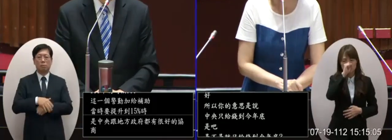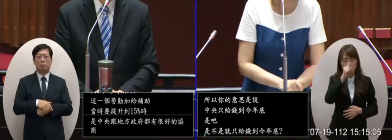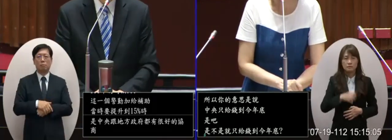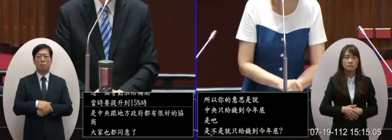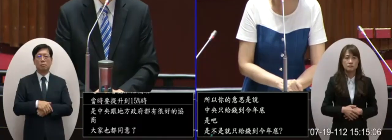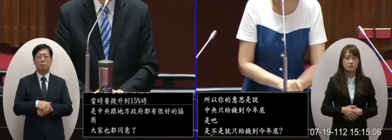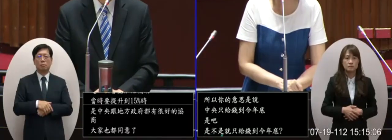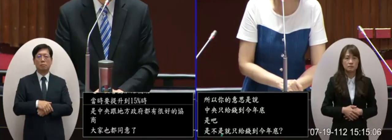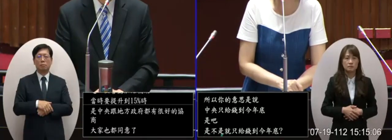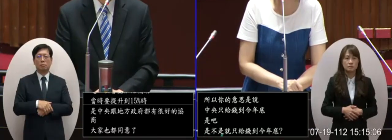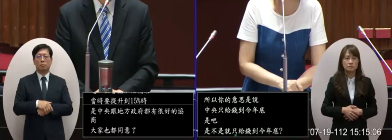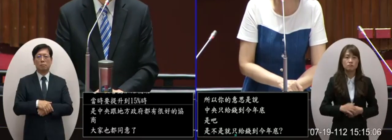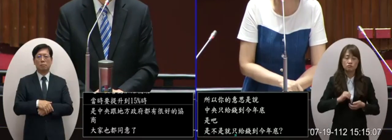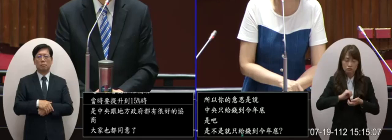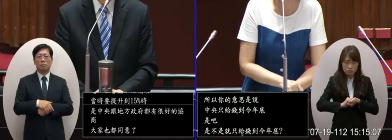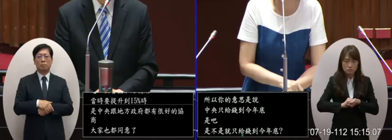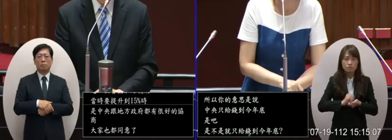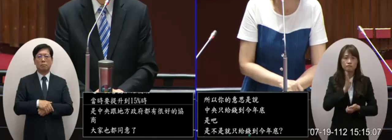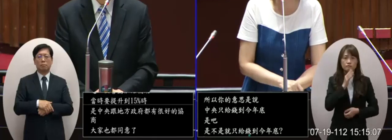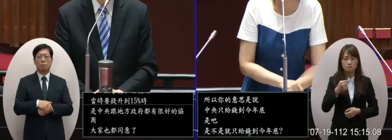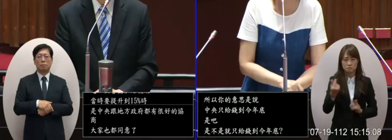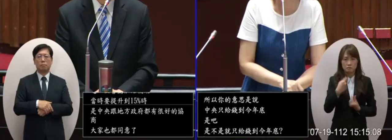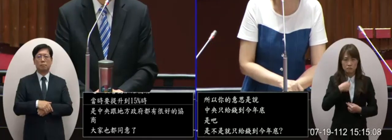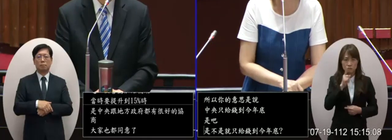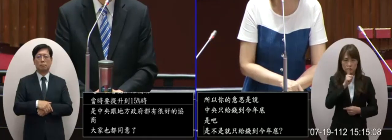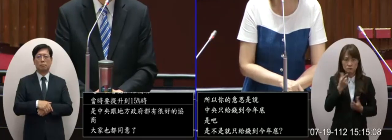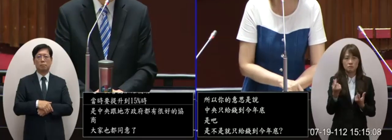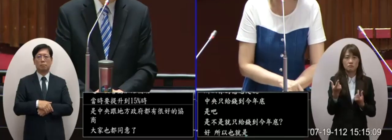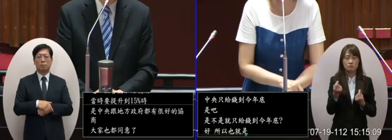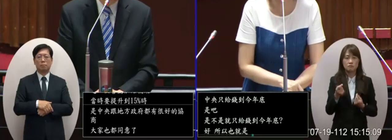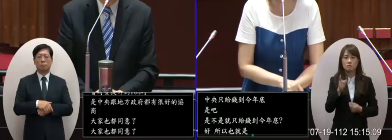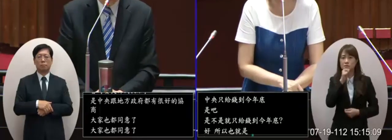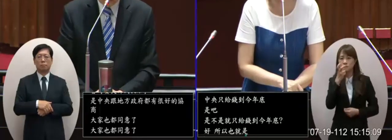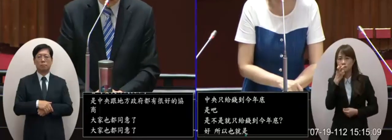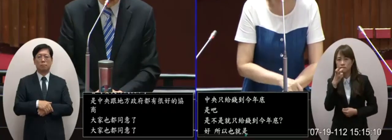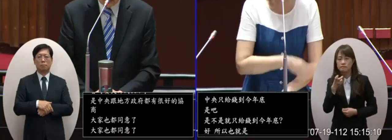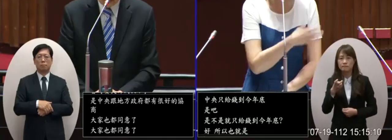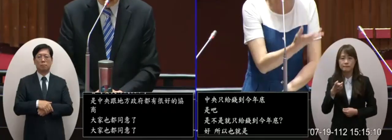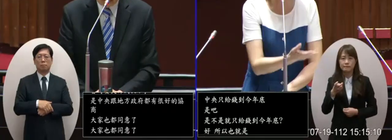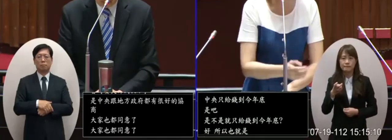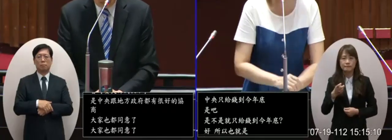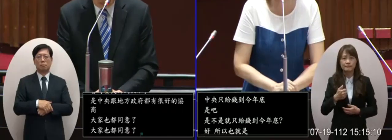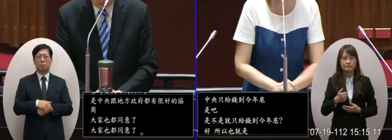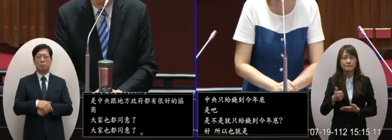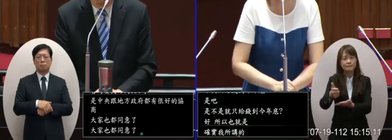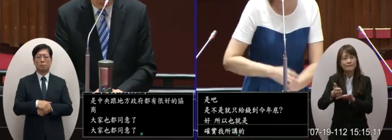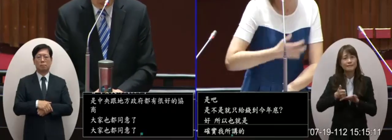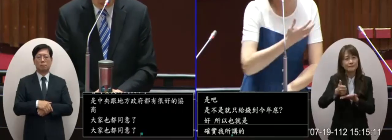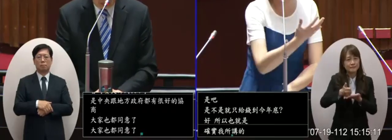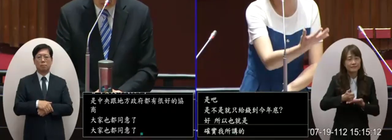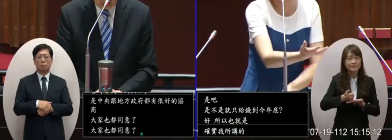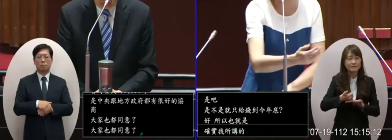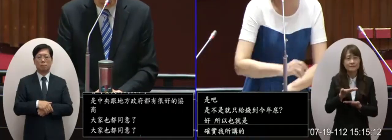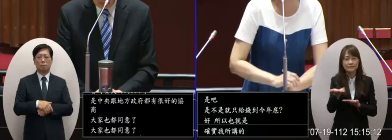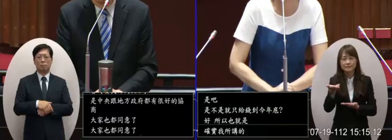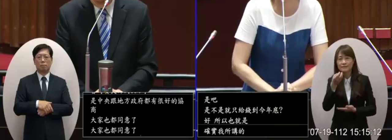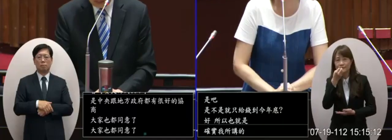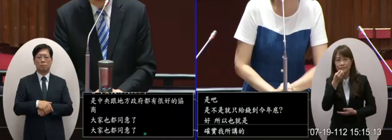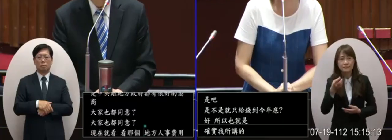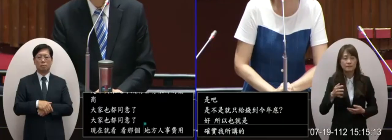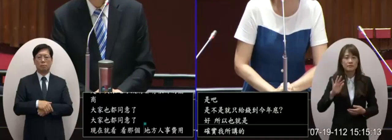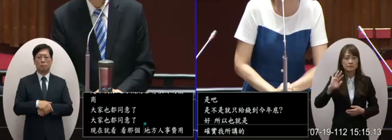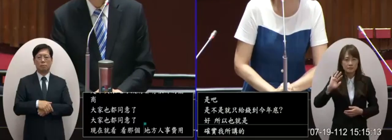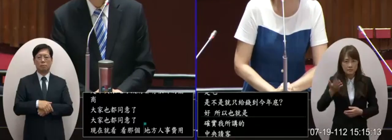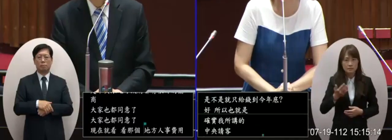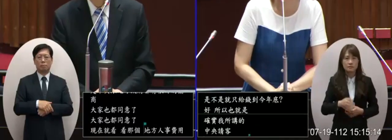以也就是确实我所讲的，就是我们中央请客，因为我们说我们提高警情加急，我们那个提